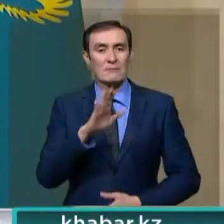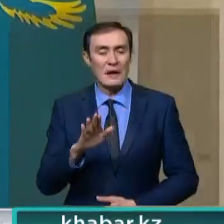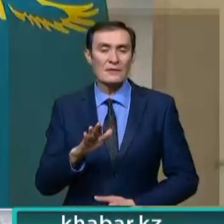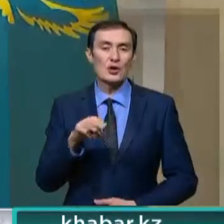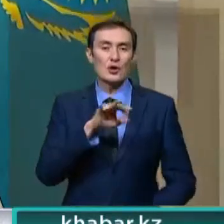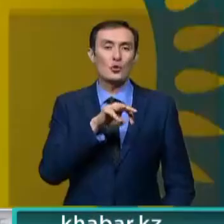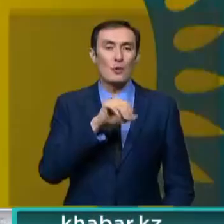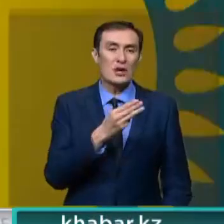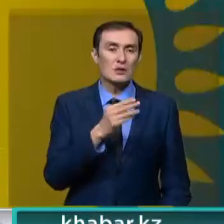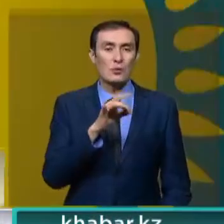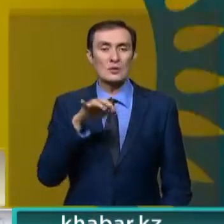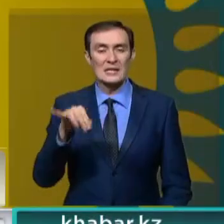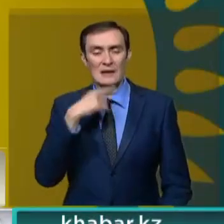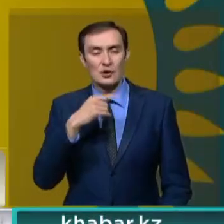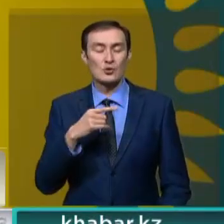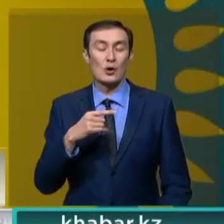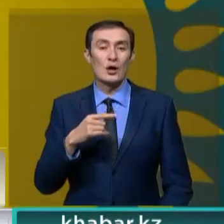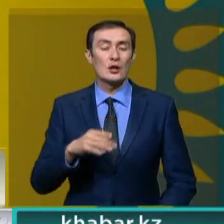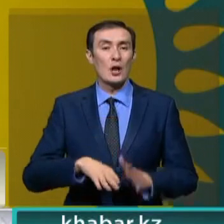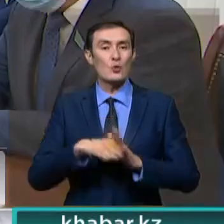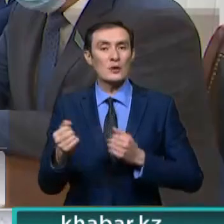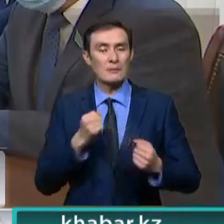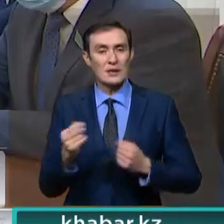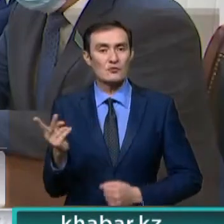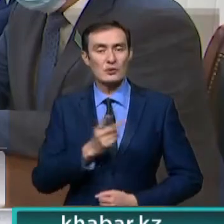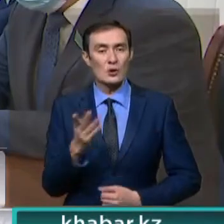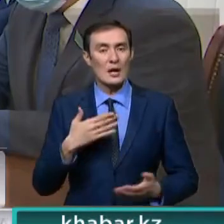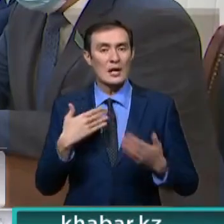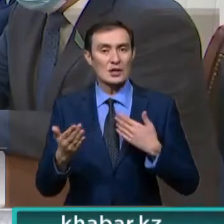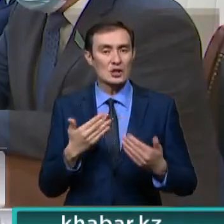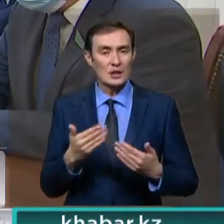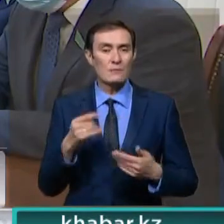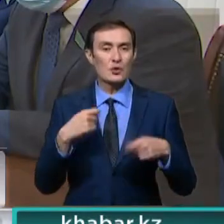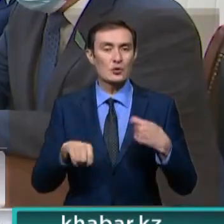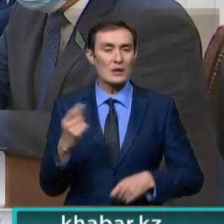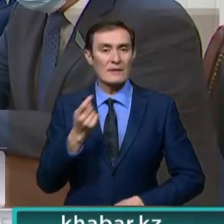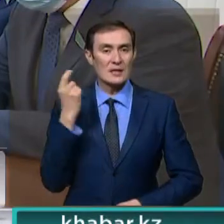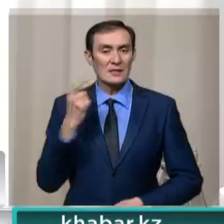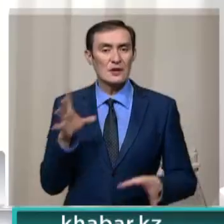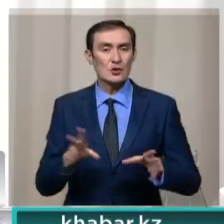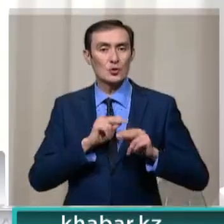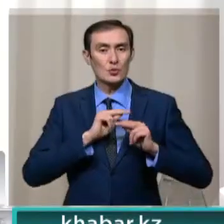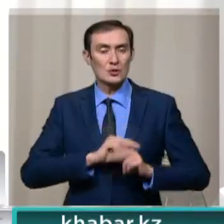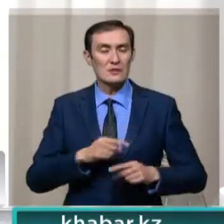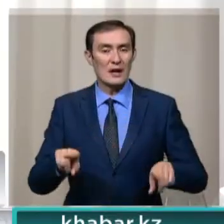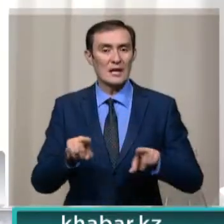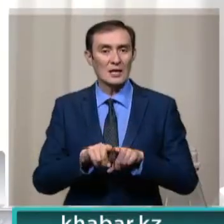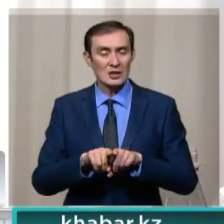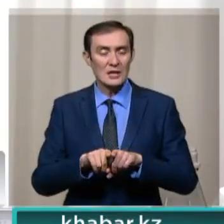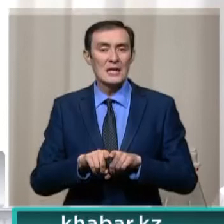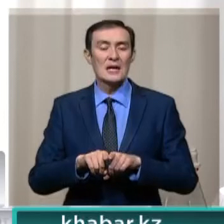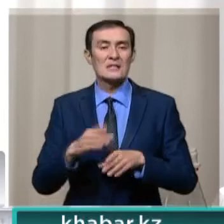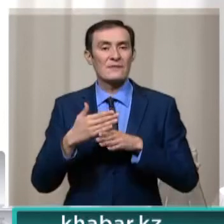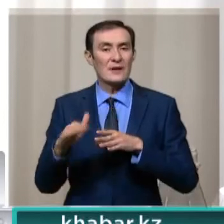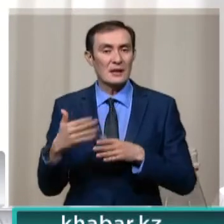Шимбаев и Томаш Гродзки отметили, что для укрепления двусторонних отношений по линии торгово-экономического сотрудничества, а также в таких